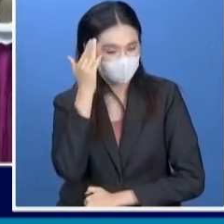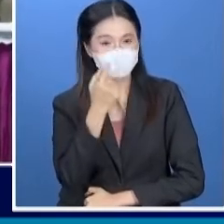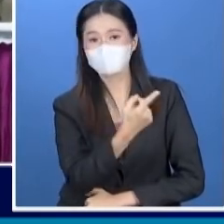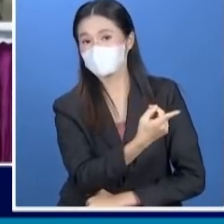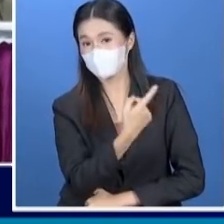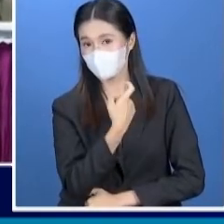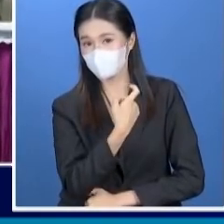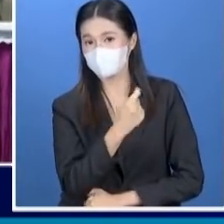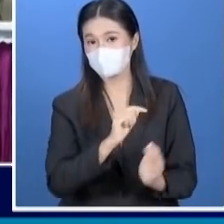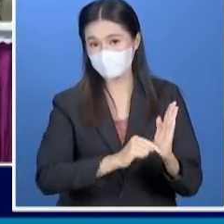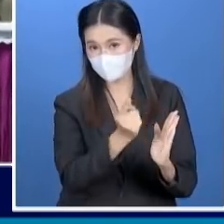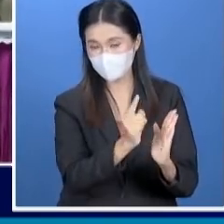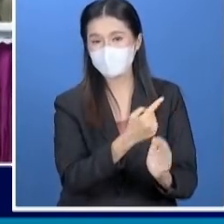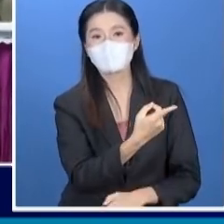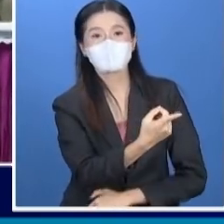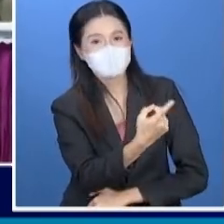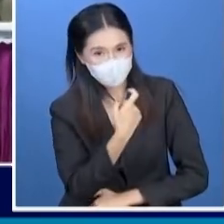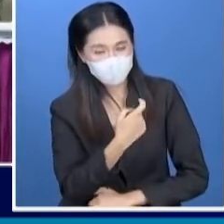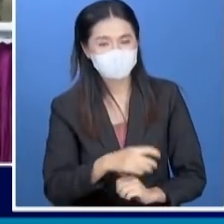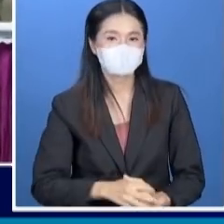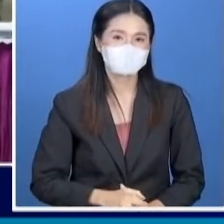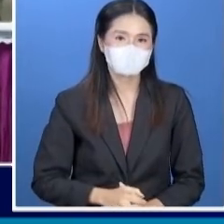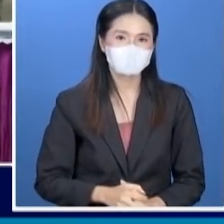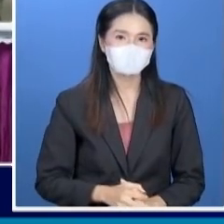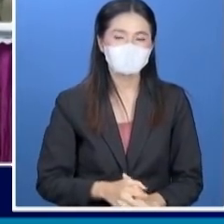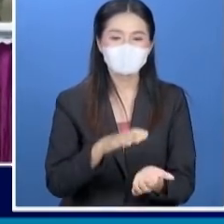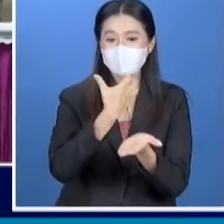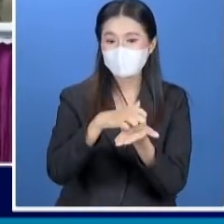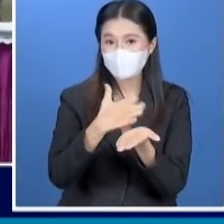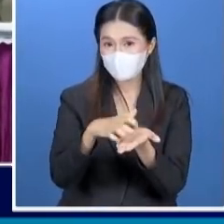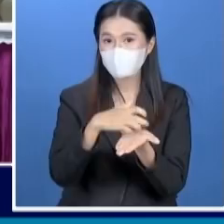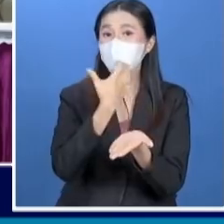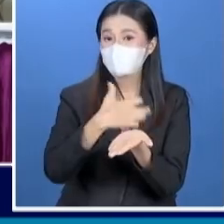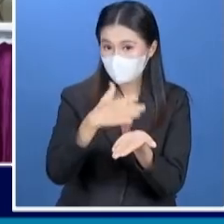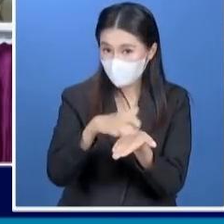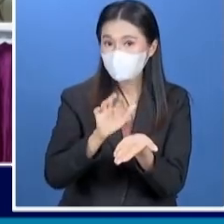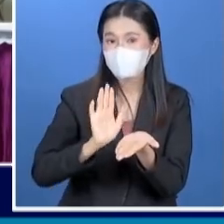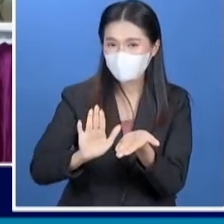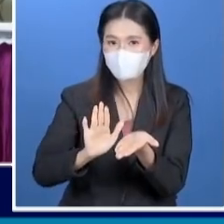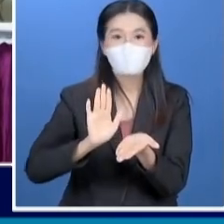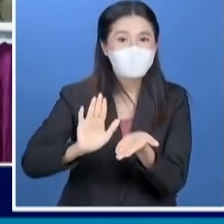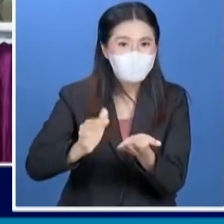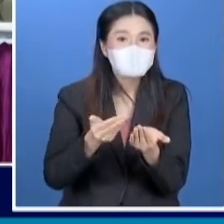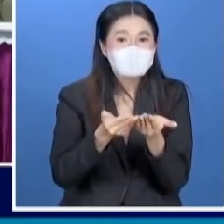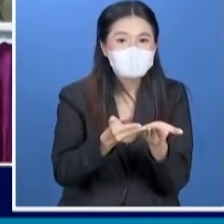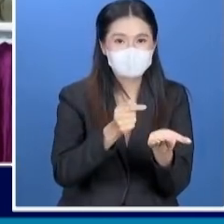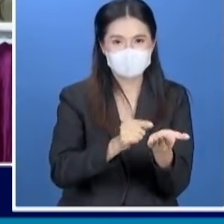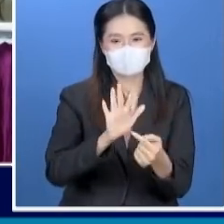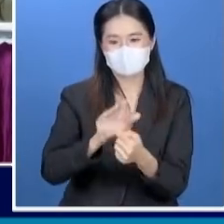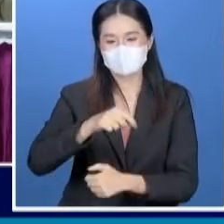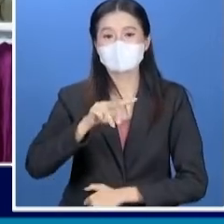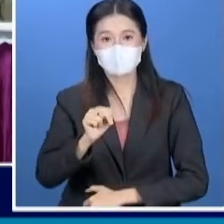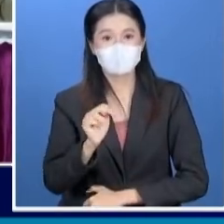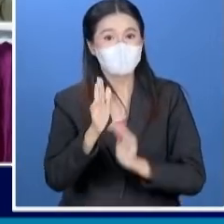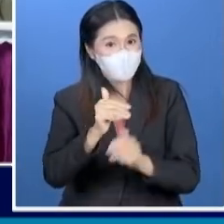ามแรกนะฮะขออนุญาตสอบถามว่าคำบอกเล่าผมใช้คำว่าคำบอกเล่าผมนะฮะของคนบนเรือนอกจากคุณแซนเนี่ยมี